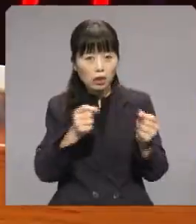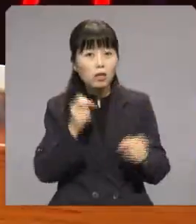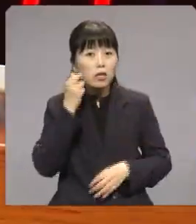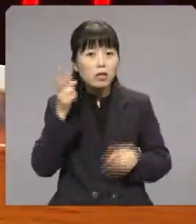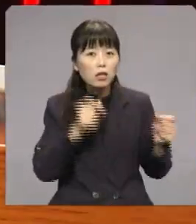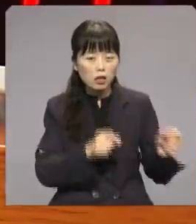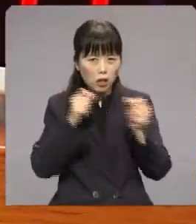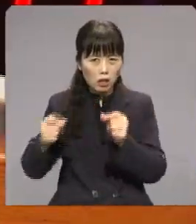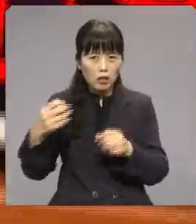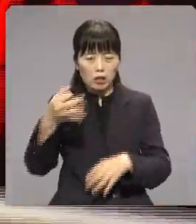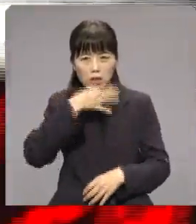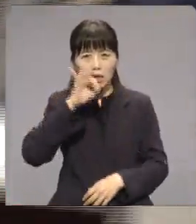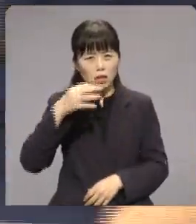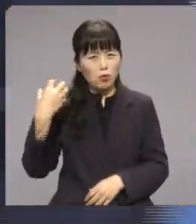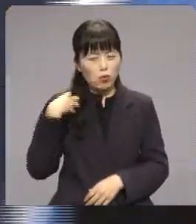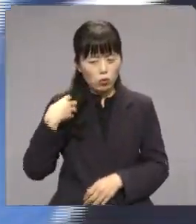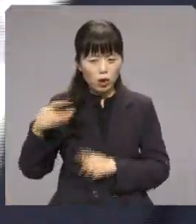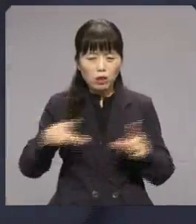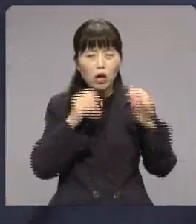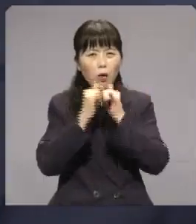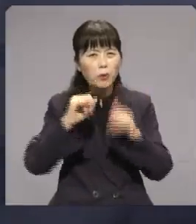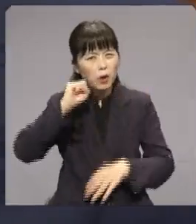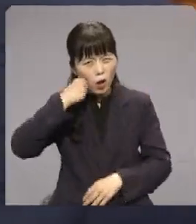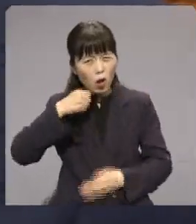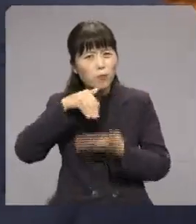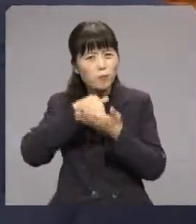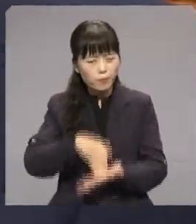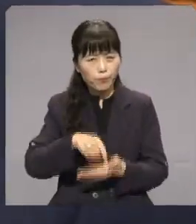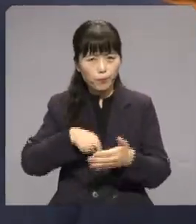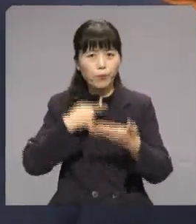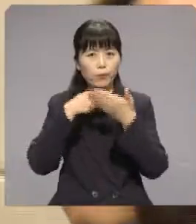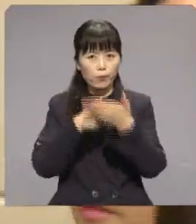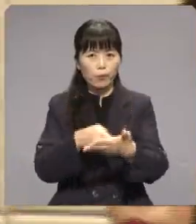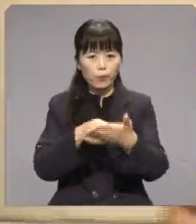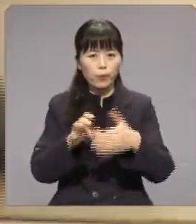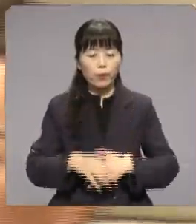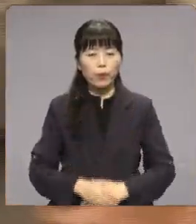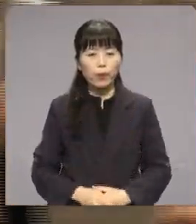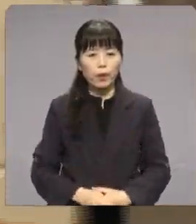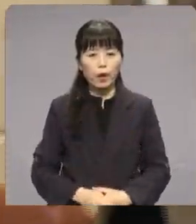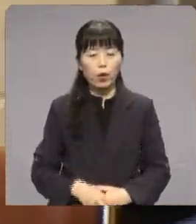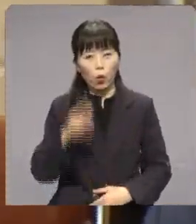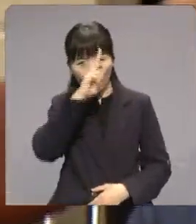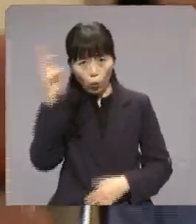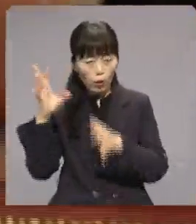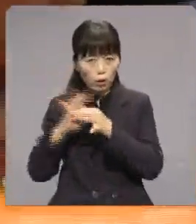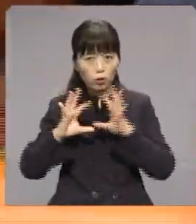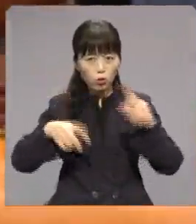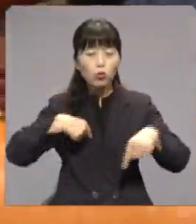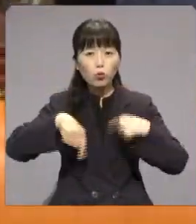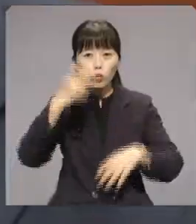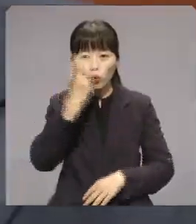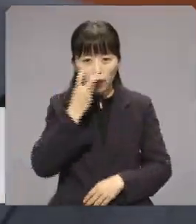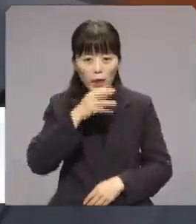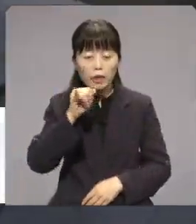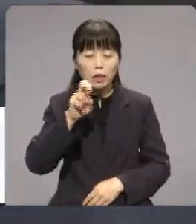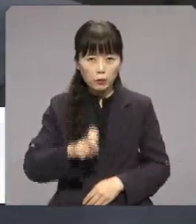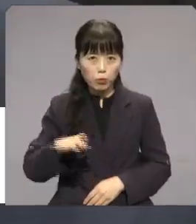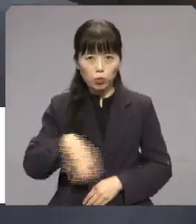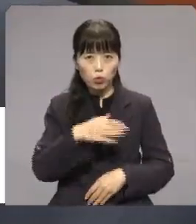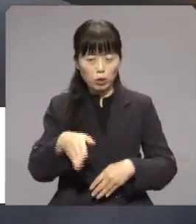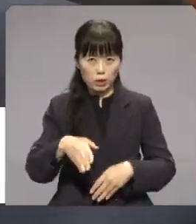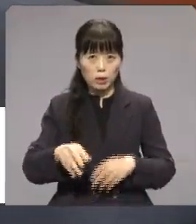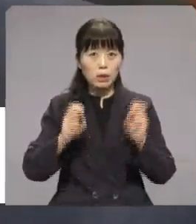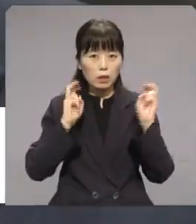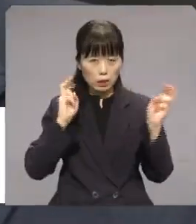이자 부담 등 서민 경제의 어려움을 가중시켰다고 주장했습니다. 오후에 이어진 국감에선 임종용 우리